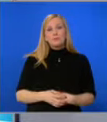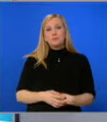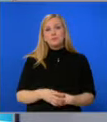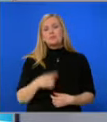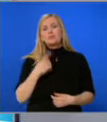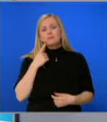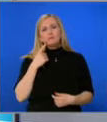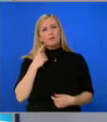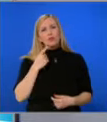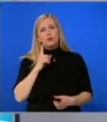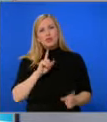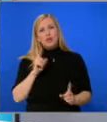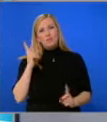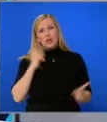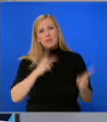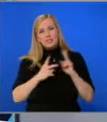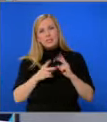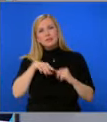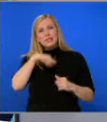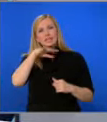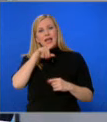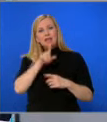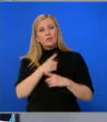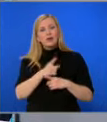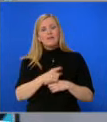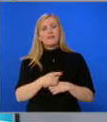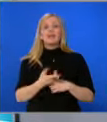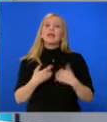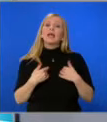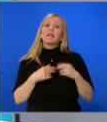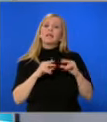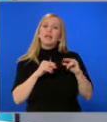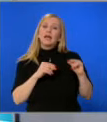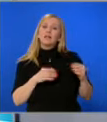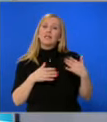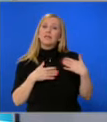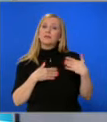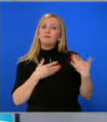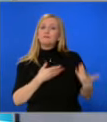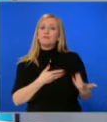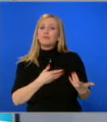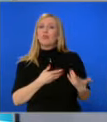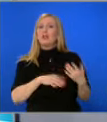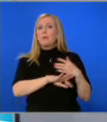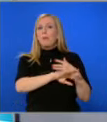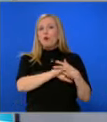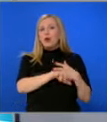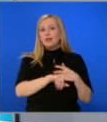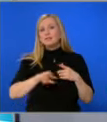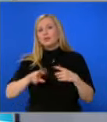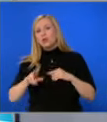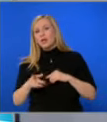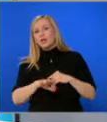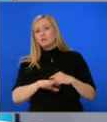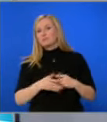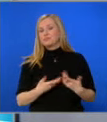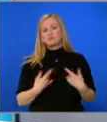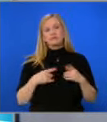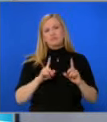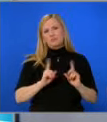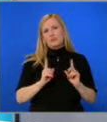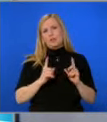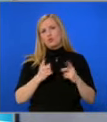можаха да се разберат за старите. Едните казваха, нашия подуправител е по-крадлив от вашия управител. И обратното. Очевидно е, че така не